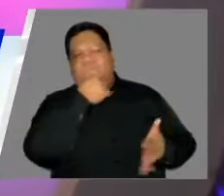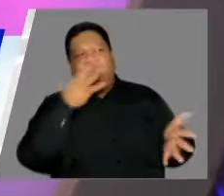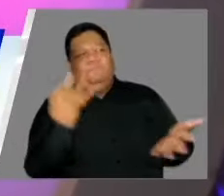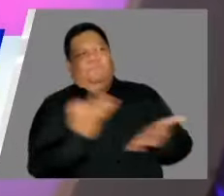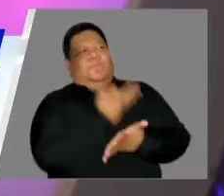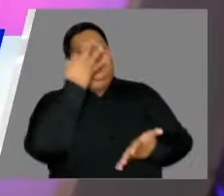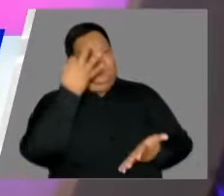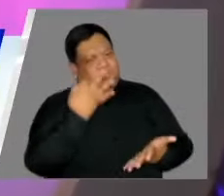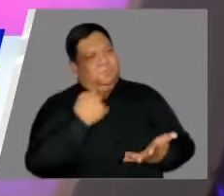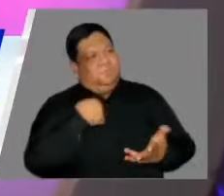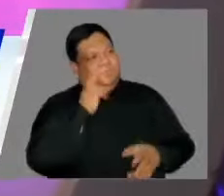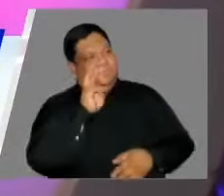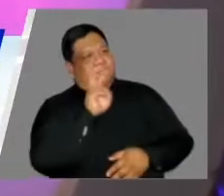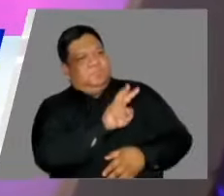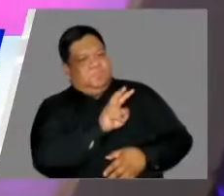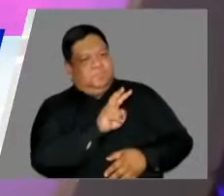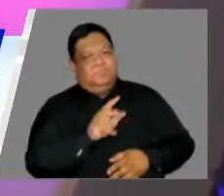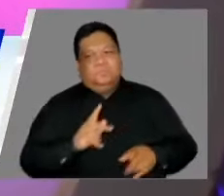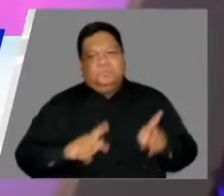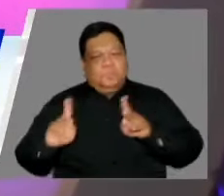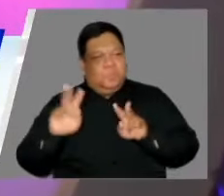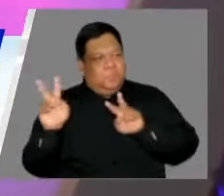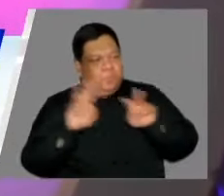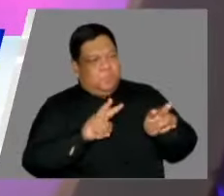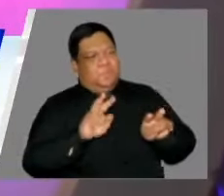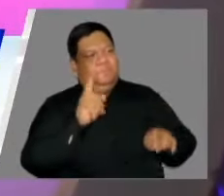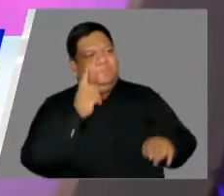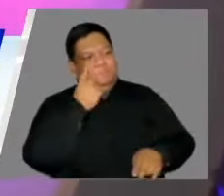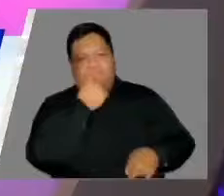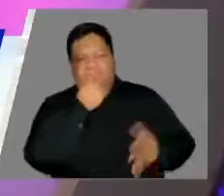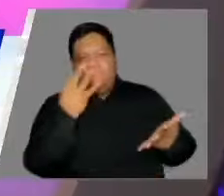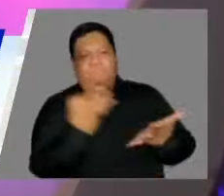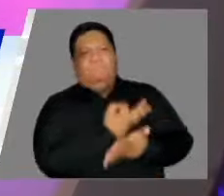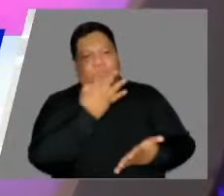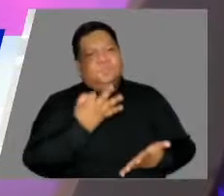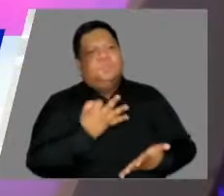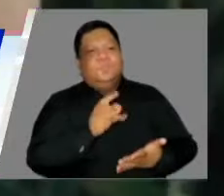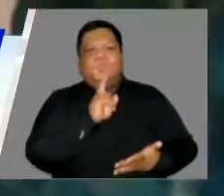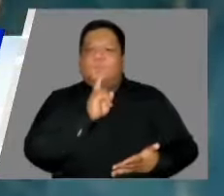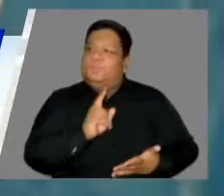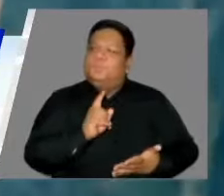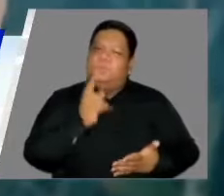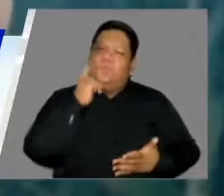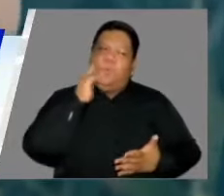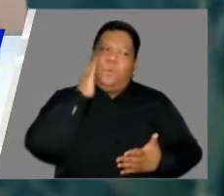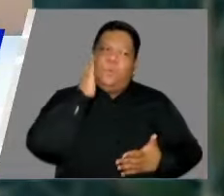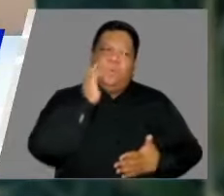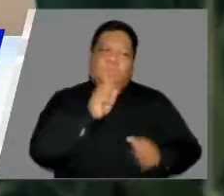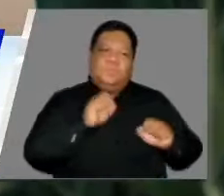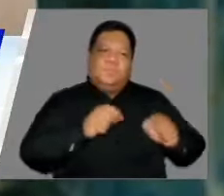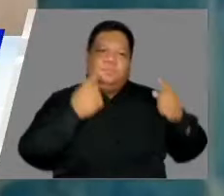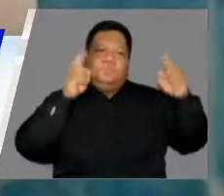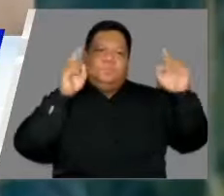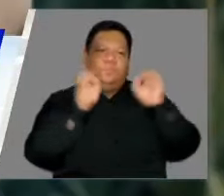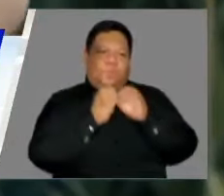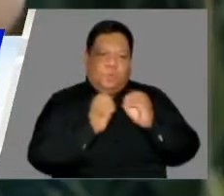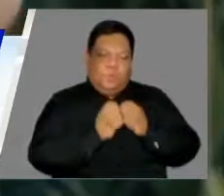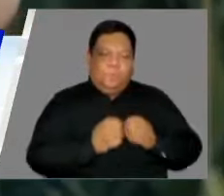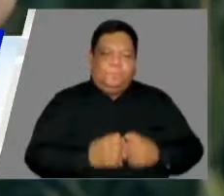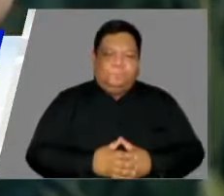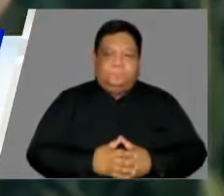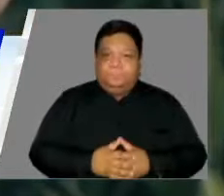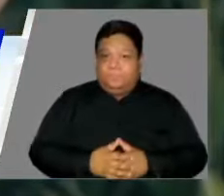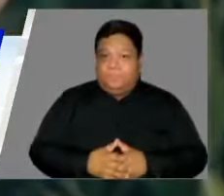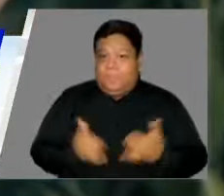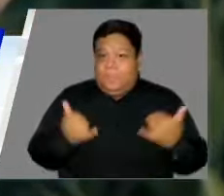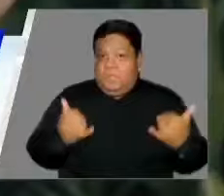sa paningin ng mga viewers. So, I'm sure malayong malayo pa yung mararating ni Harleen. Sa ngayon, mapapanood si Harleen